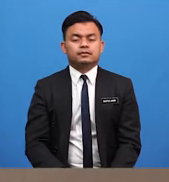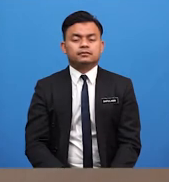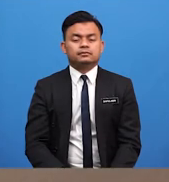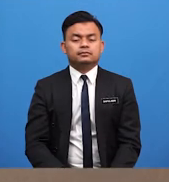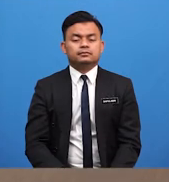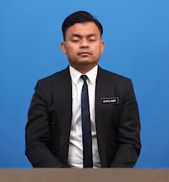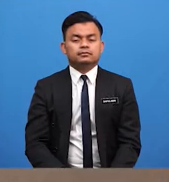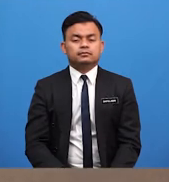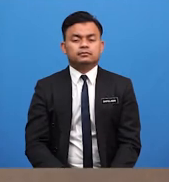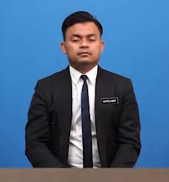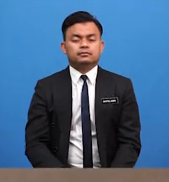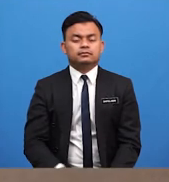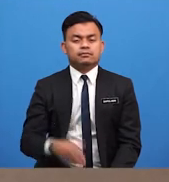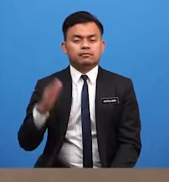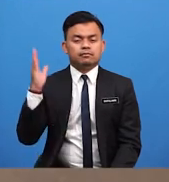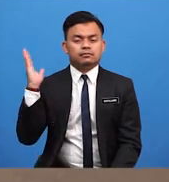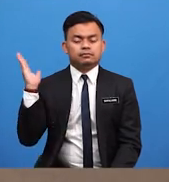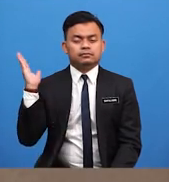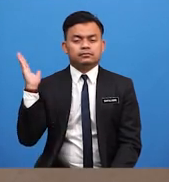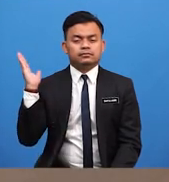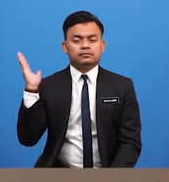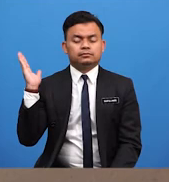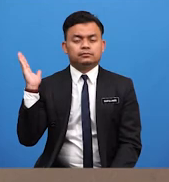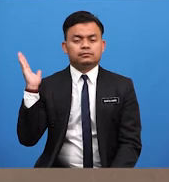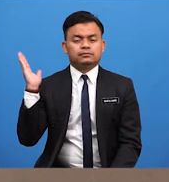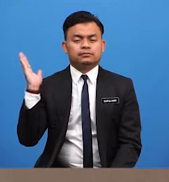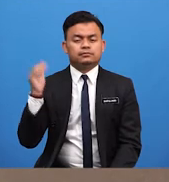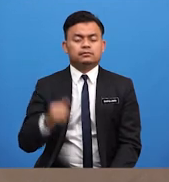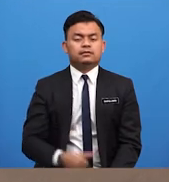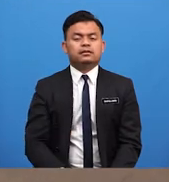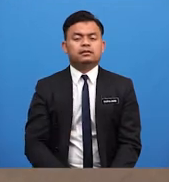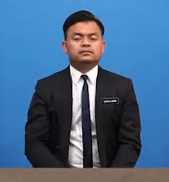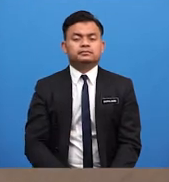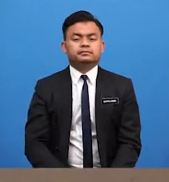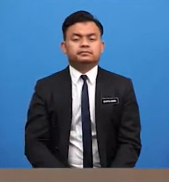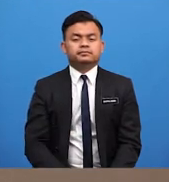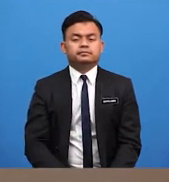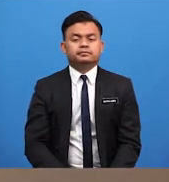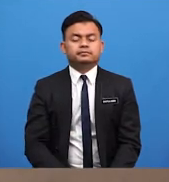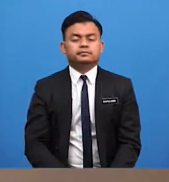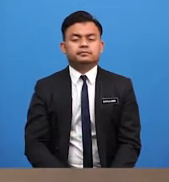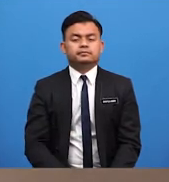1 camca teh asam jawa yang telah dicampur dengan sedikit air.